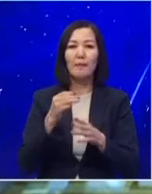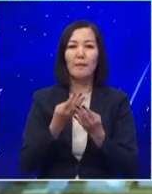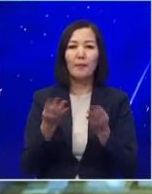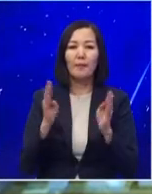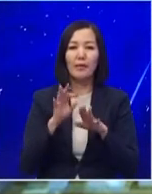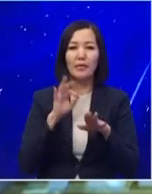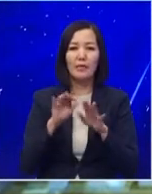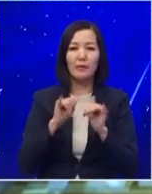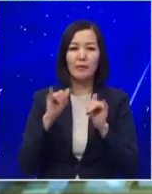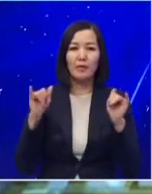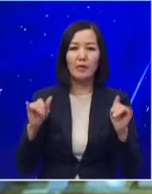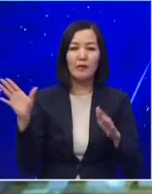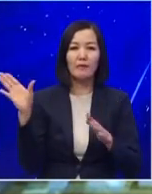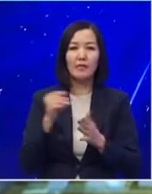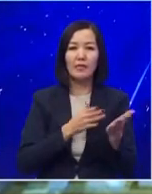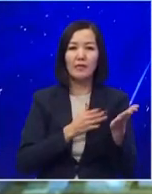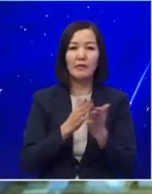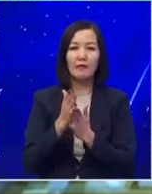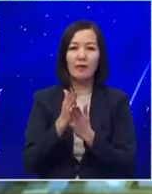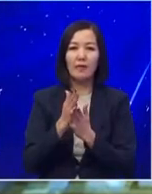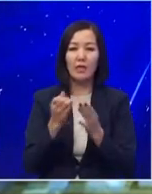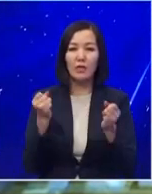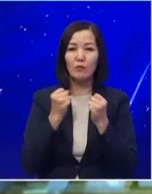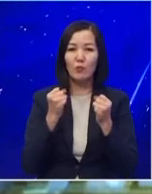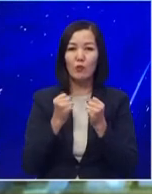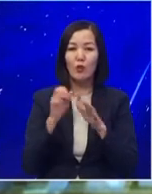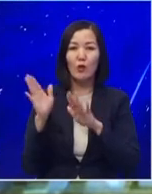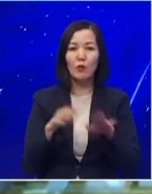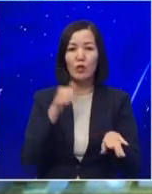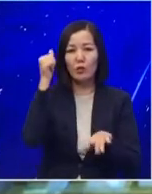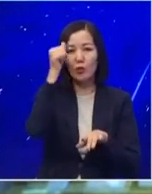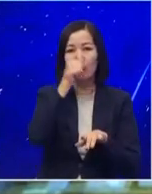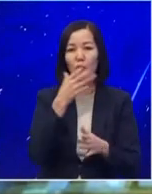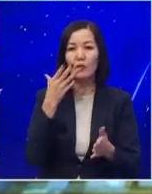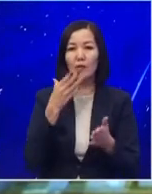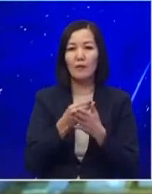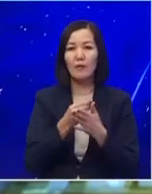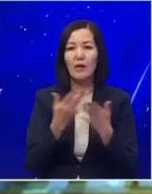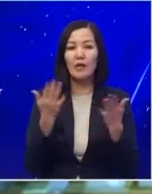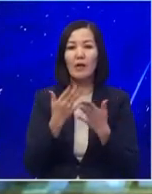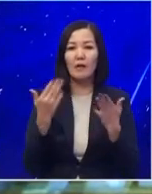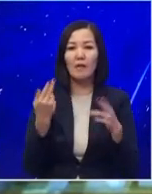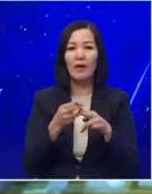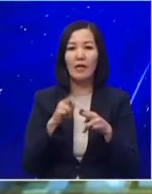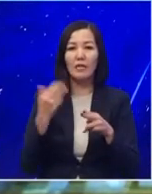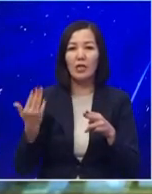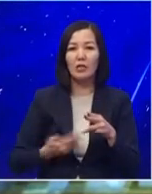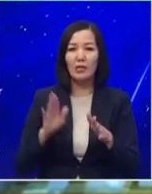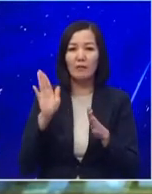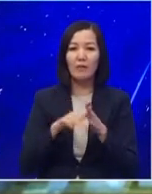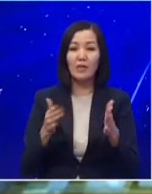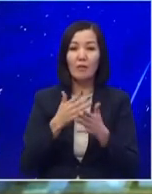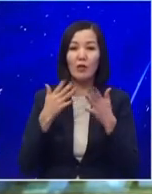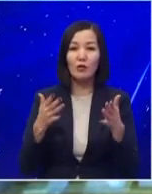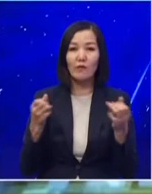коронавируса затронула все сферы в том числе и спорт уходящий год показал нам каково это жить без большого